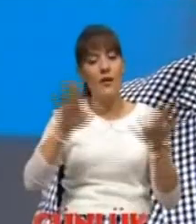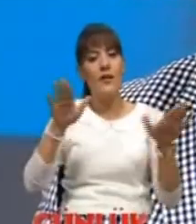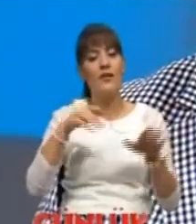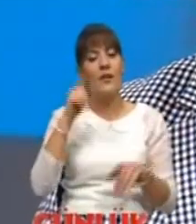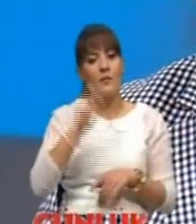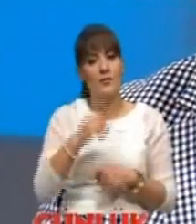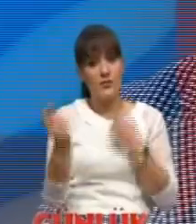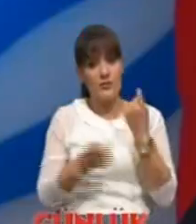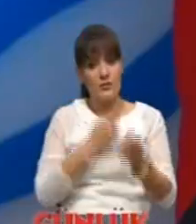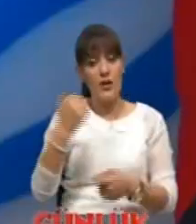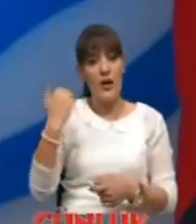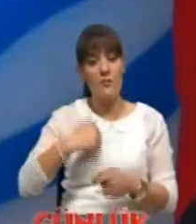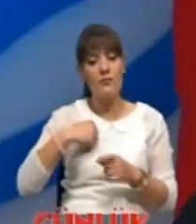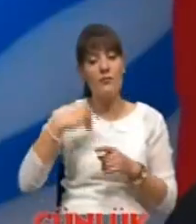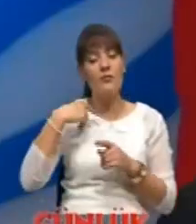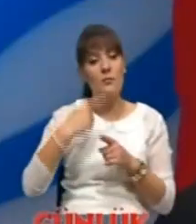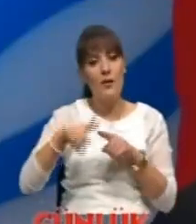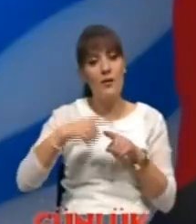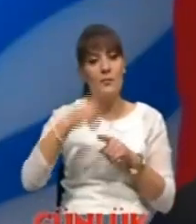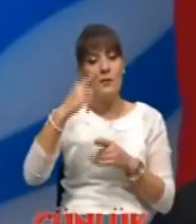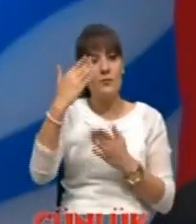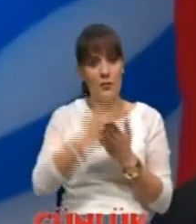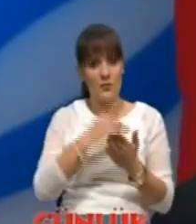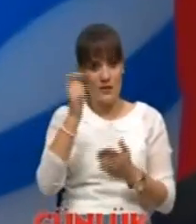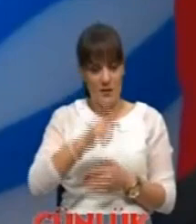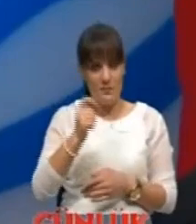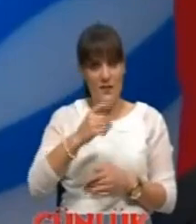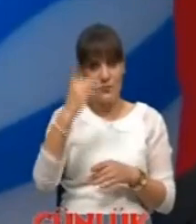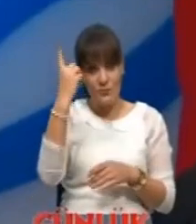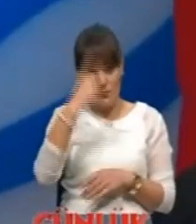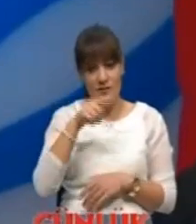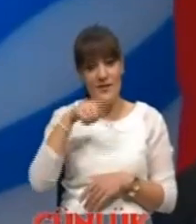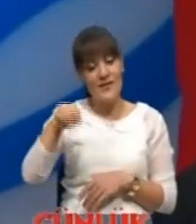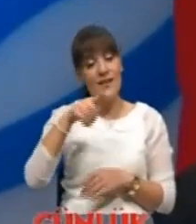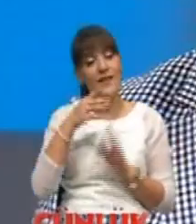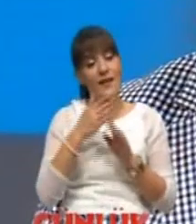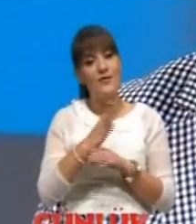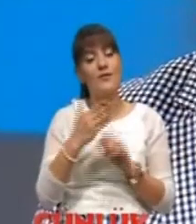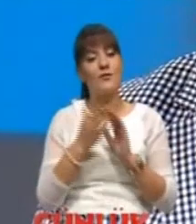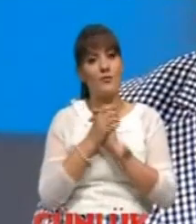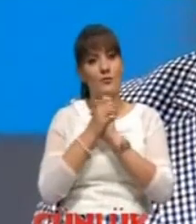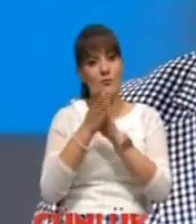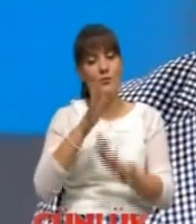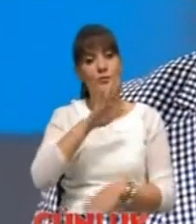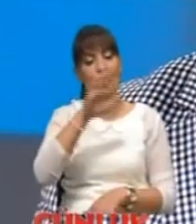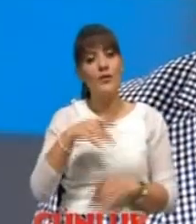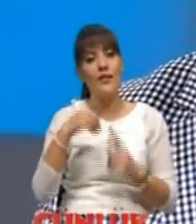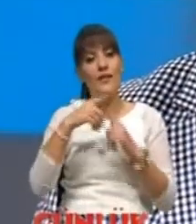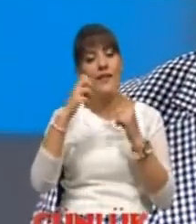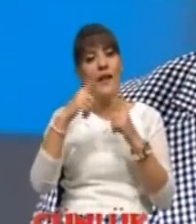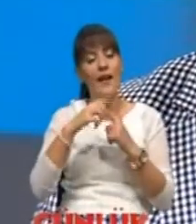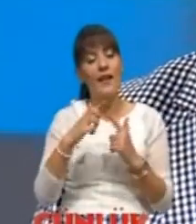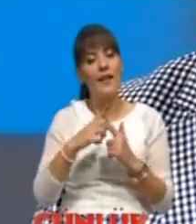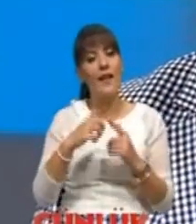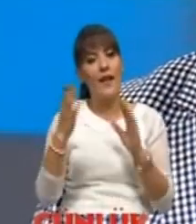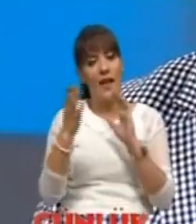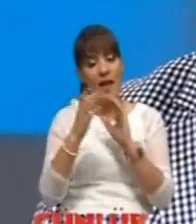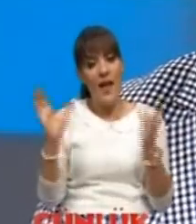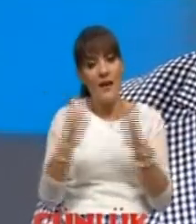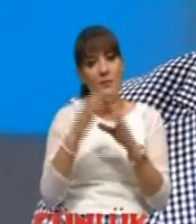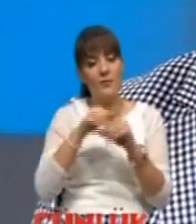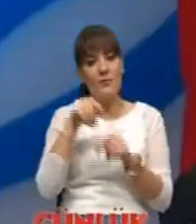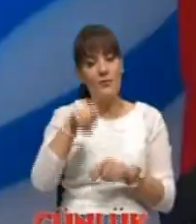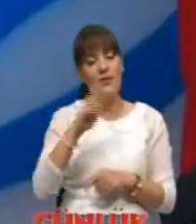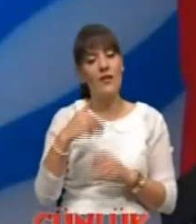yaptığımız çalışmaları kamuoyuyla paylaşan bir program yapmanız sebebiyle sizleri gerçekten kutluyorum. Harikasınız. Ve bütün TRT ekibini bu yönüyle tebrik